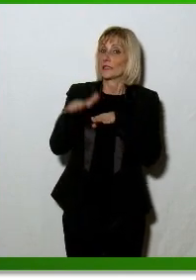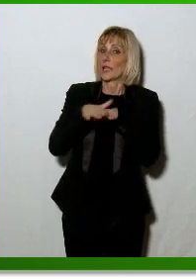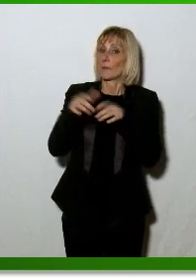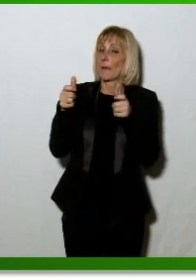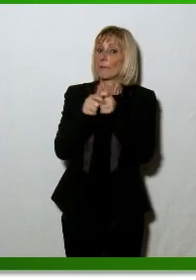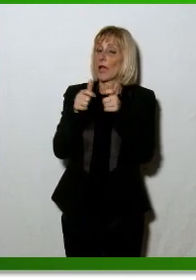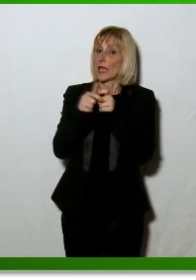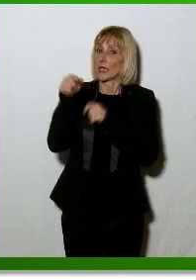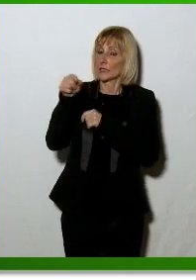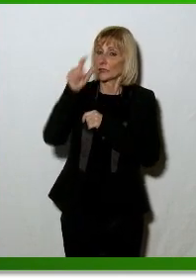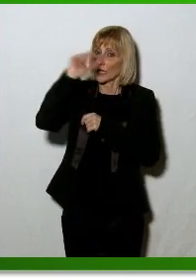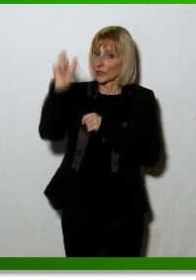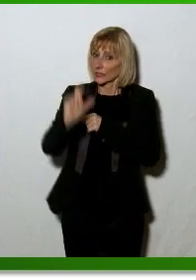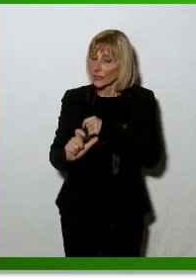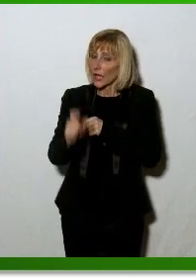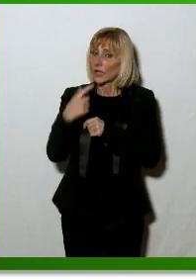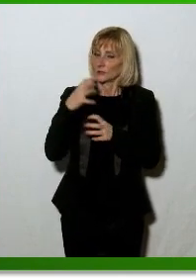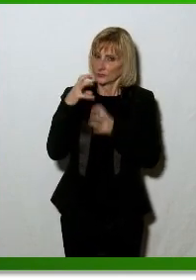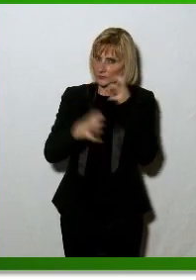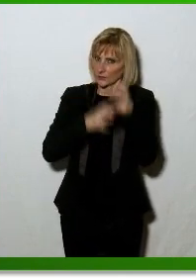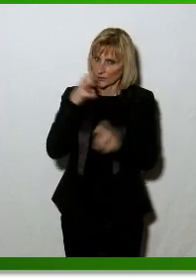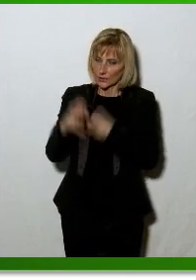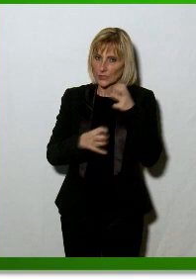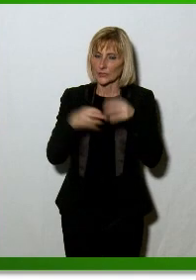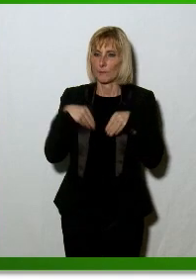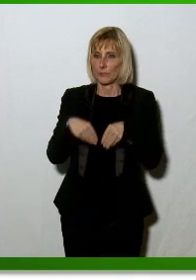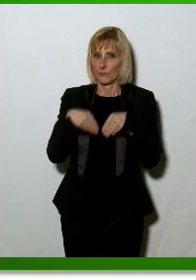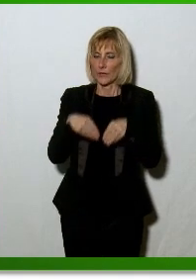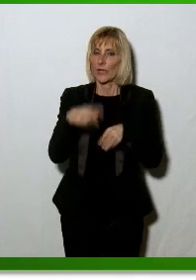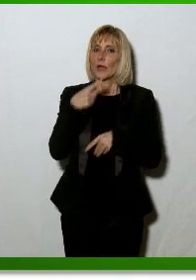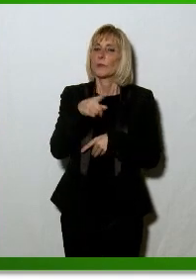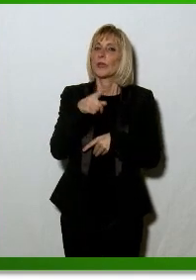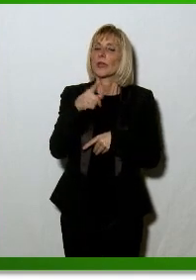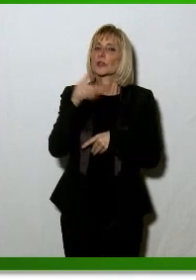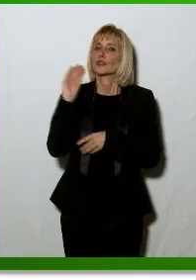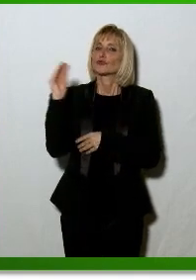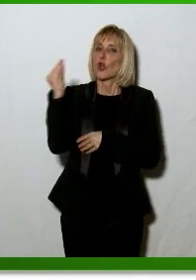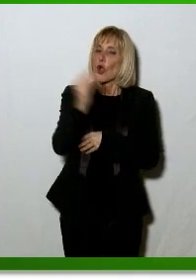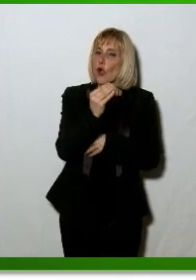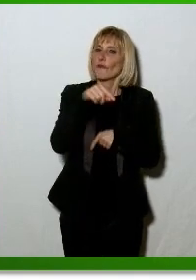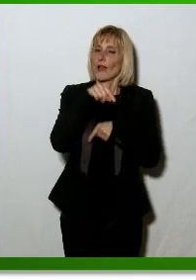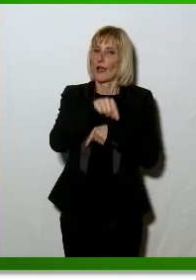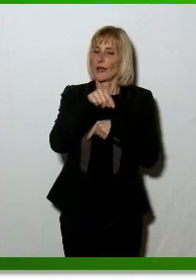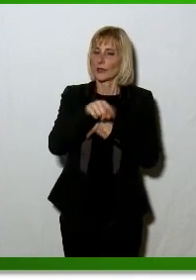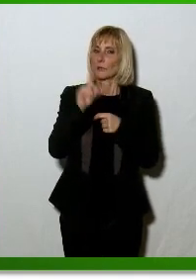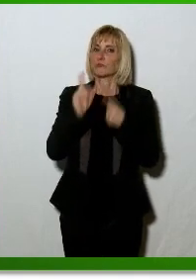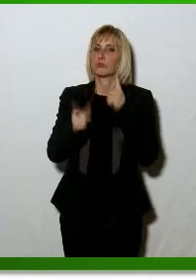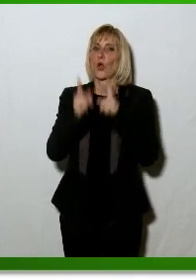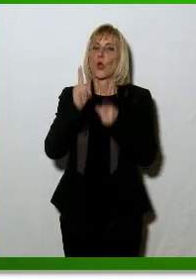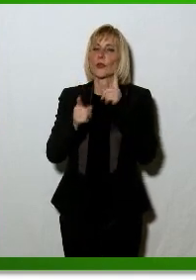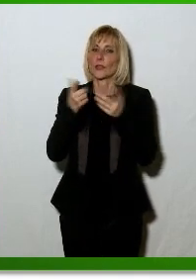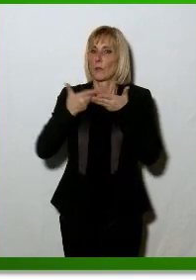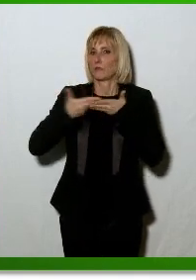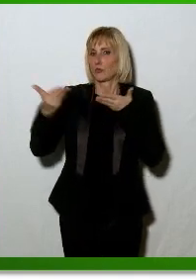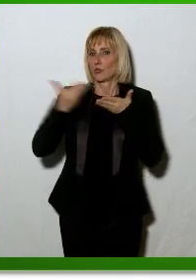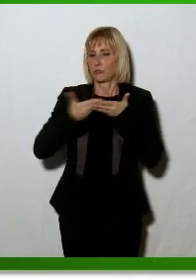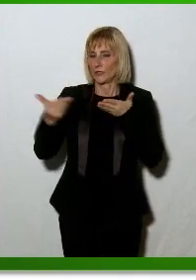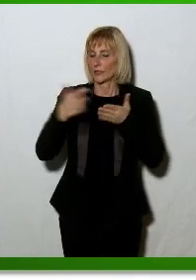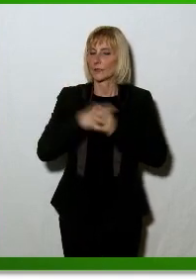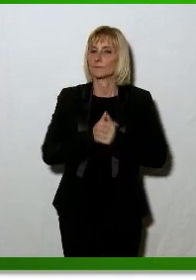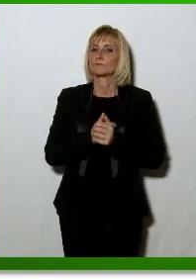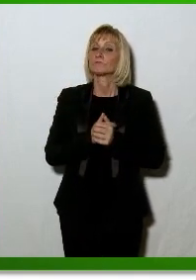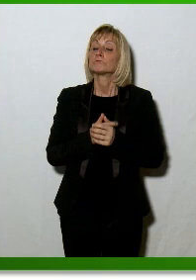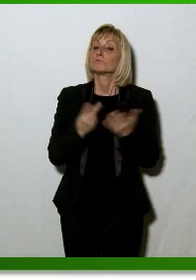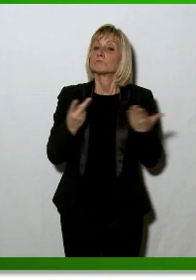l'Italia registra una crisi di partecipazione e ingaggio nei giovani dei giovani nelle politiche pubbliche è un dato di di